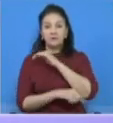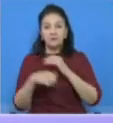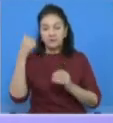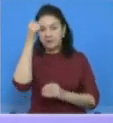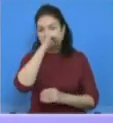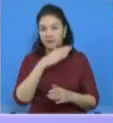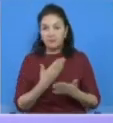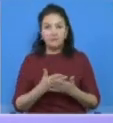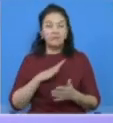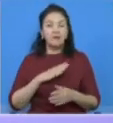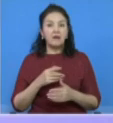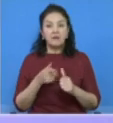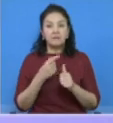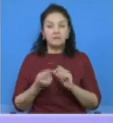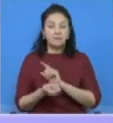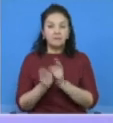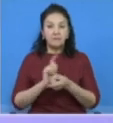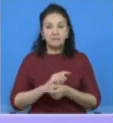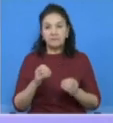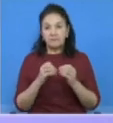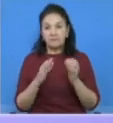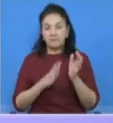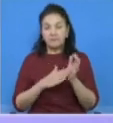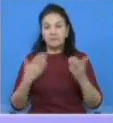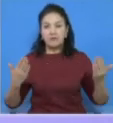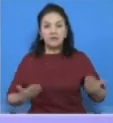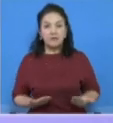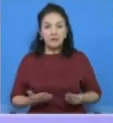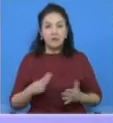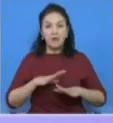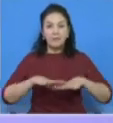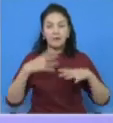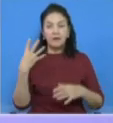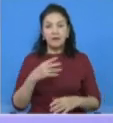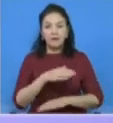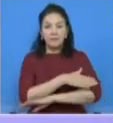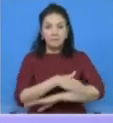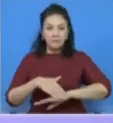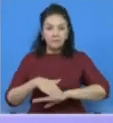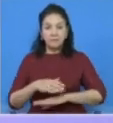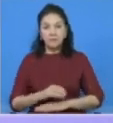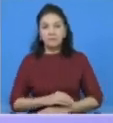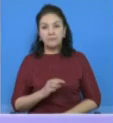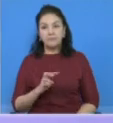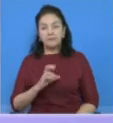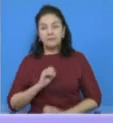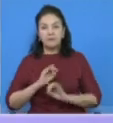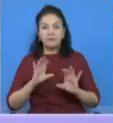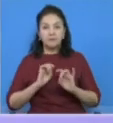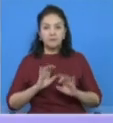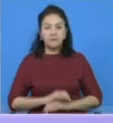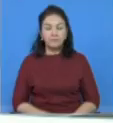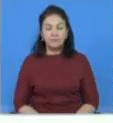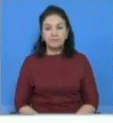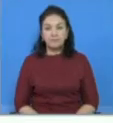года. Кроме того, переименовать собираются еще 19 жилых массивов и более 40 улиц. Инкара Карашаева продолжит тему.